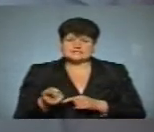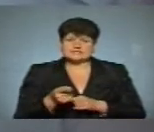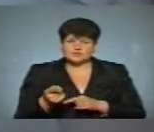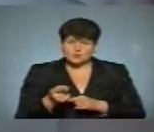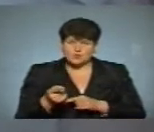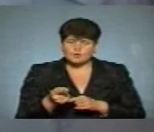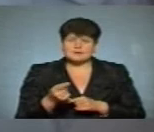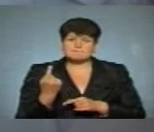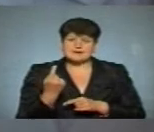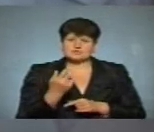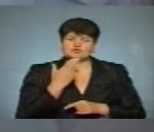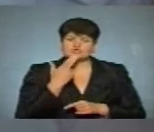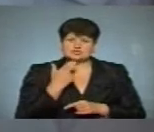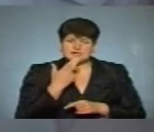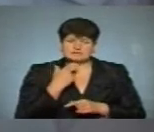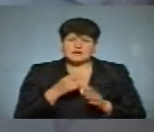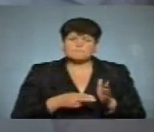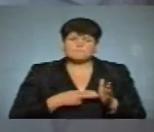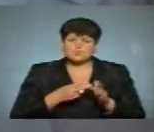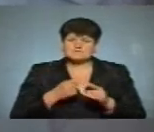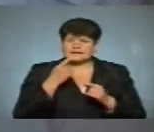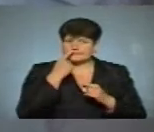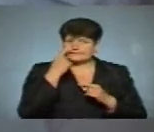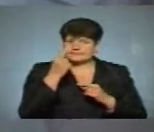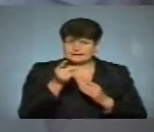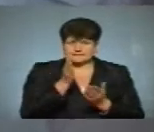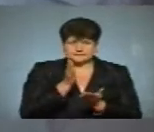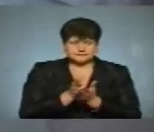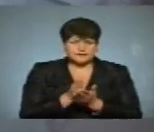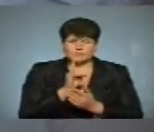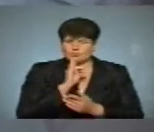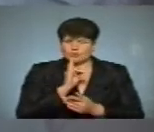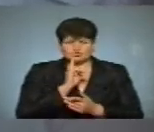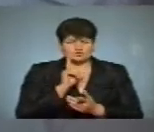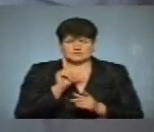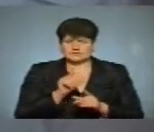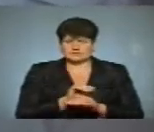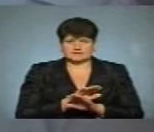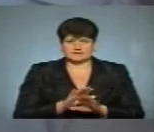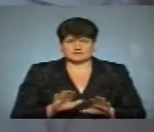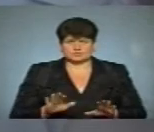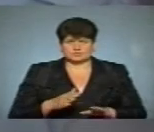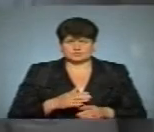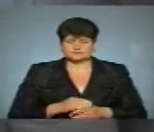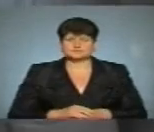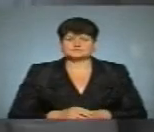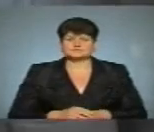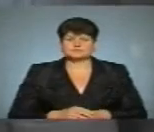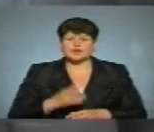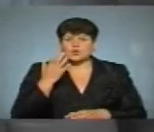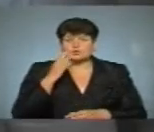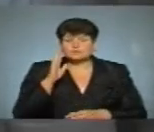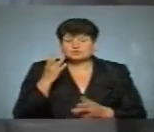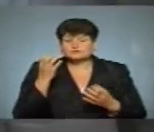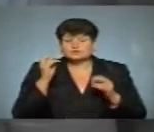з 1 червня поїзди далекого сполучення ще поки не проходять через нашу станцію. Коли будуть, ми